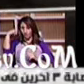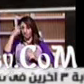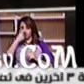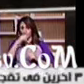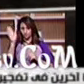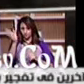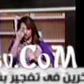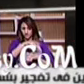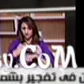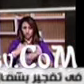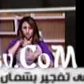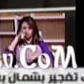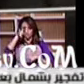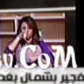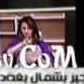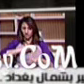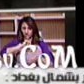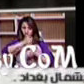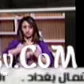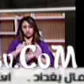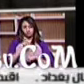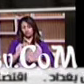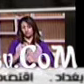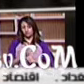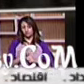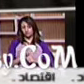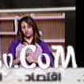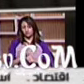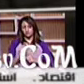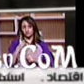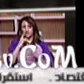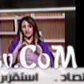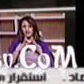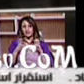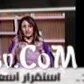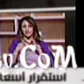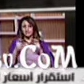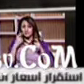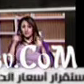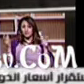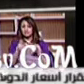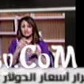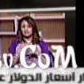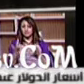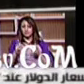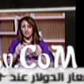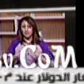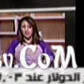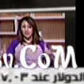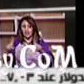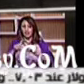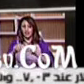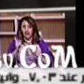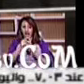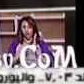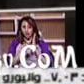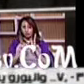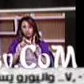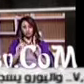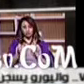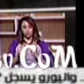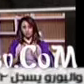حتى التاويل مافيش حد من حقه يفصل يبقى فاضل بقى التفسير ازاي تنعقد اللجنه طالما هي غير قانونيه وغير دستوريه وليس لها